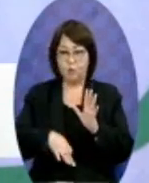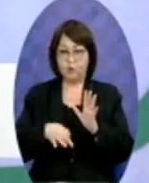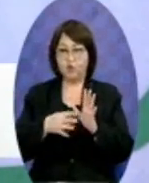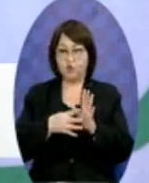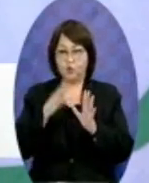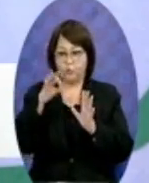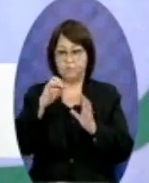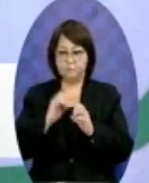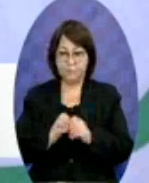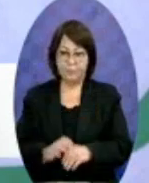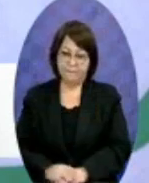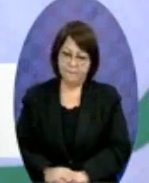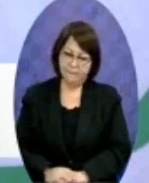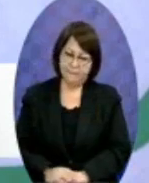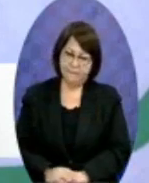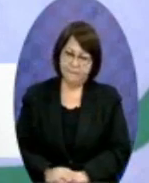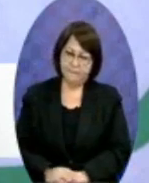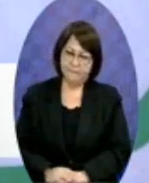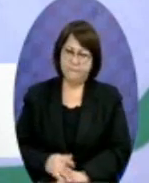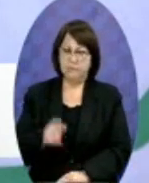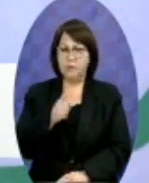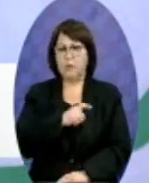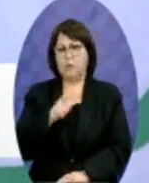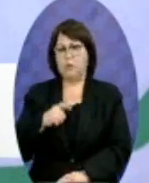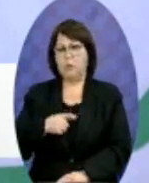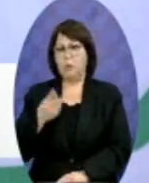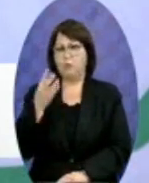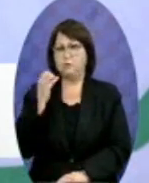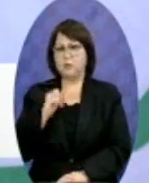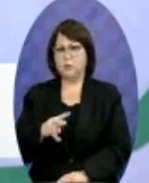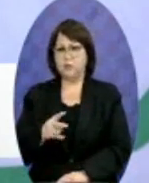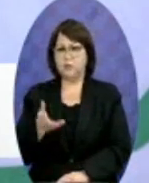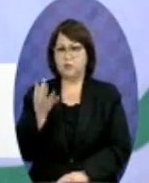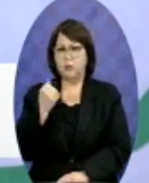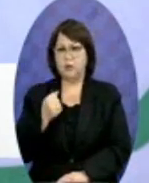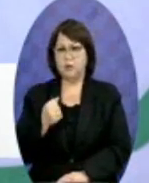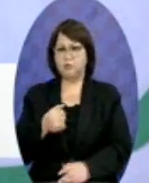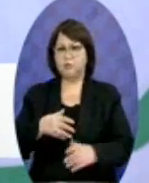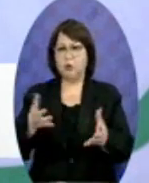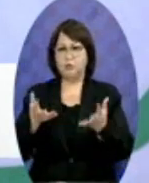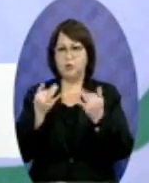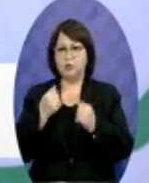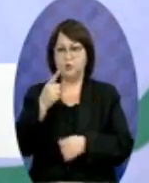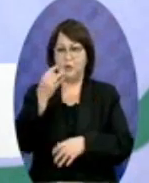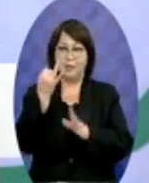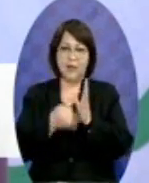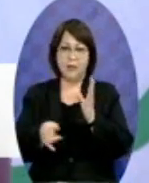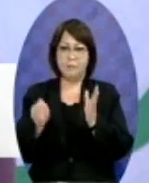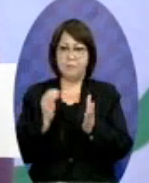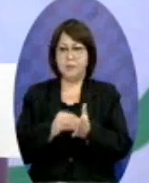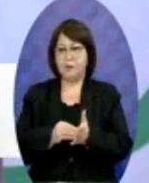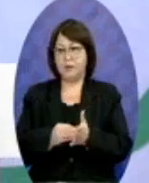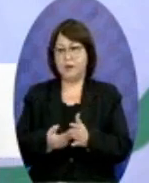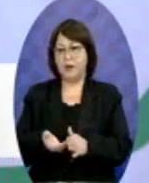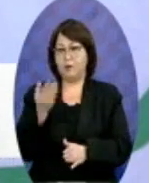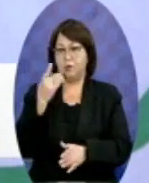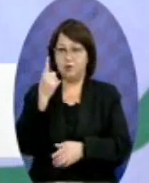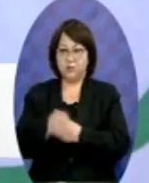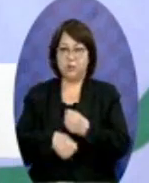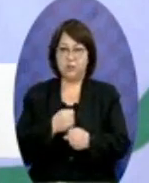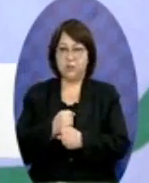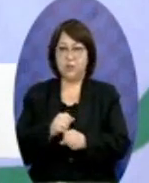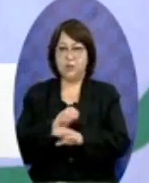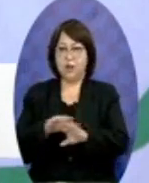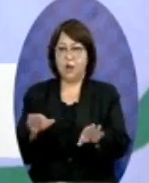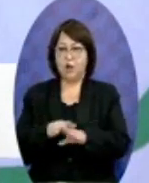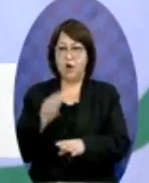Энэ хувьчилсан энэ тооны цаана нэлээд том тоо 170 мянга гаруй тий жилд ийм талбайгаар бид